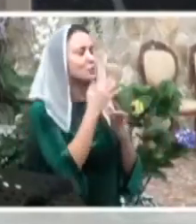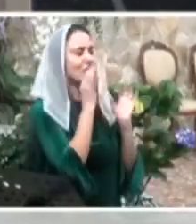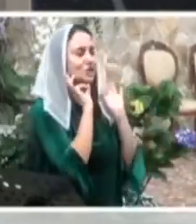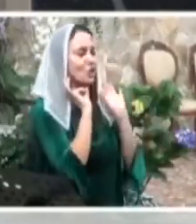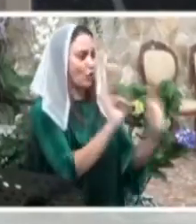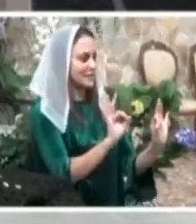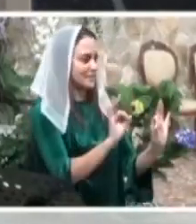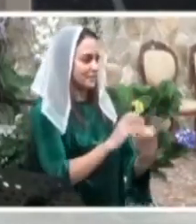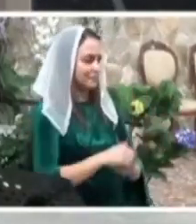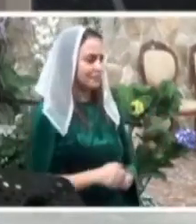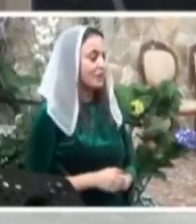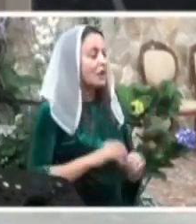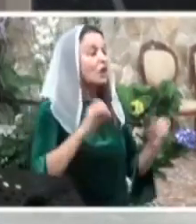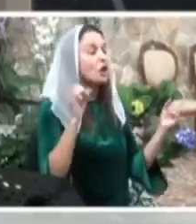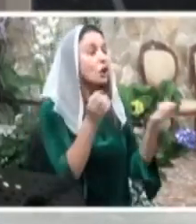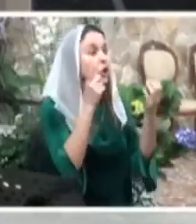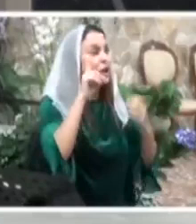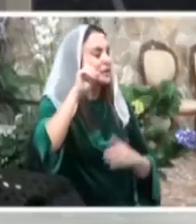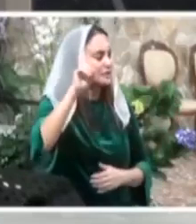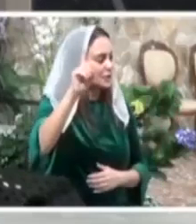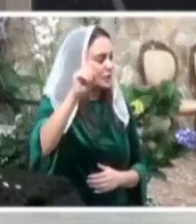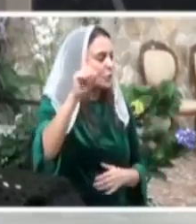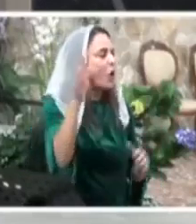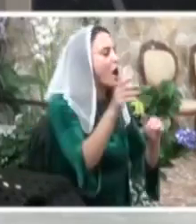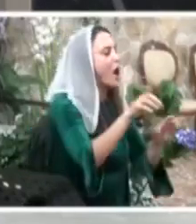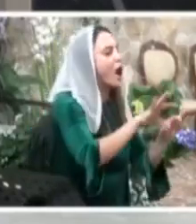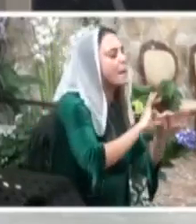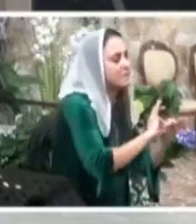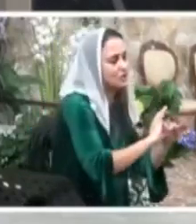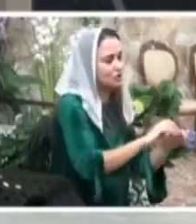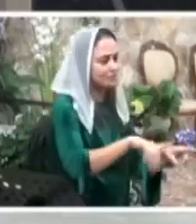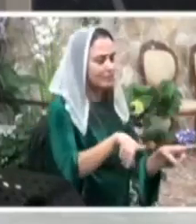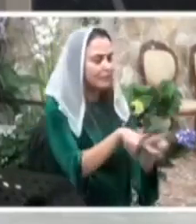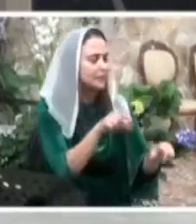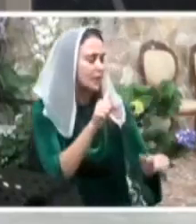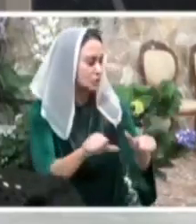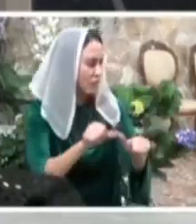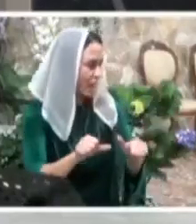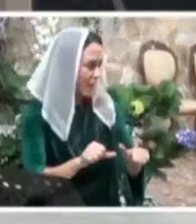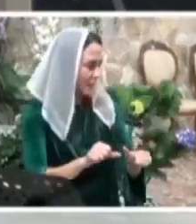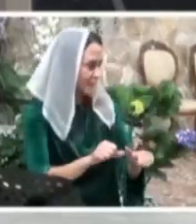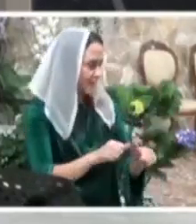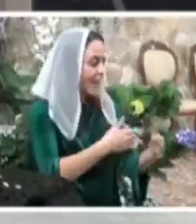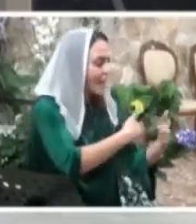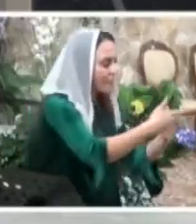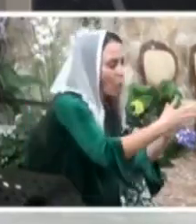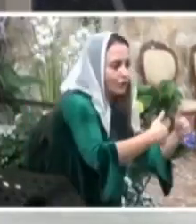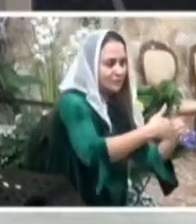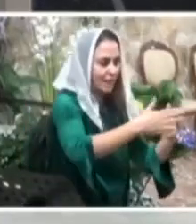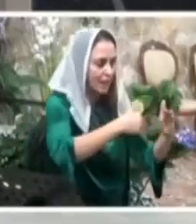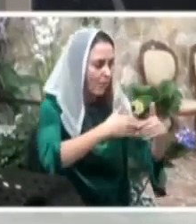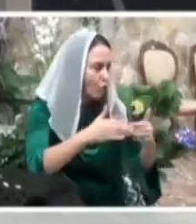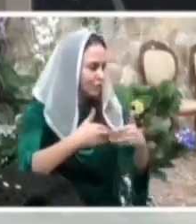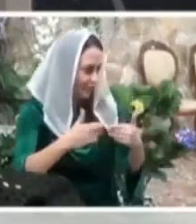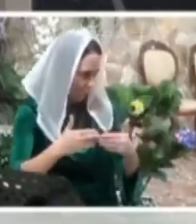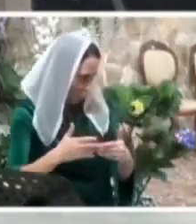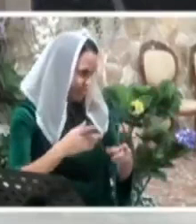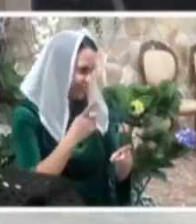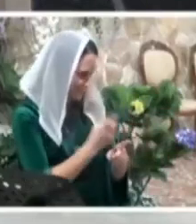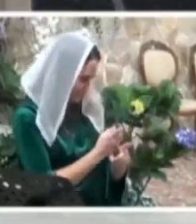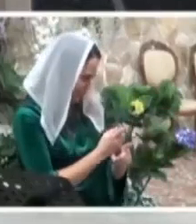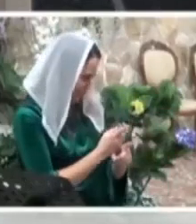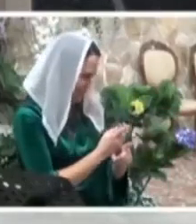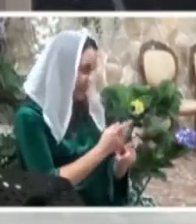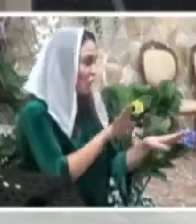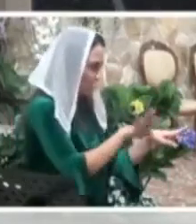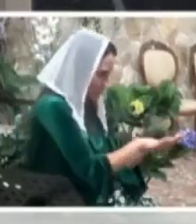Gloria a Dio. Oh, amici, fratelli, sorelle, quelle porte che vanno chiuse,